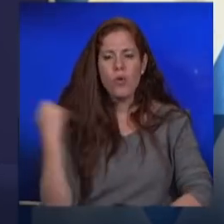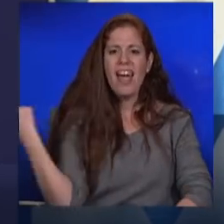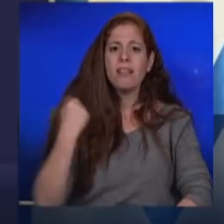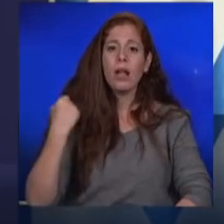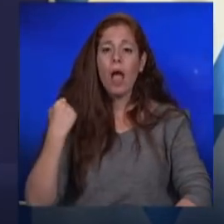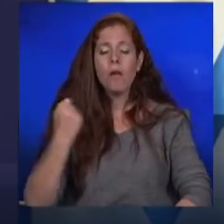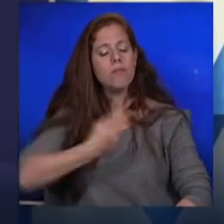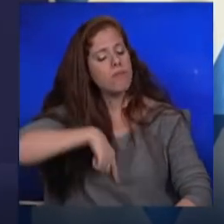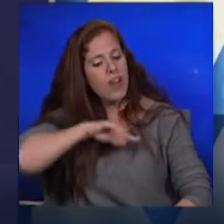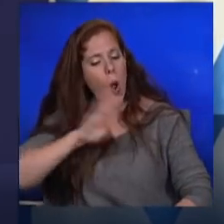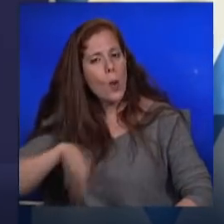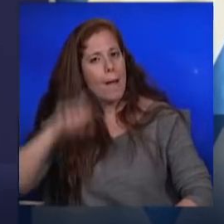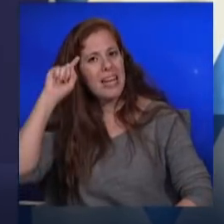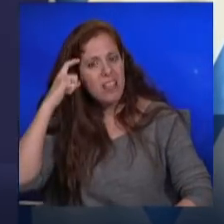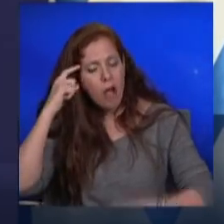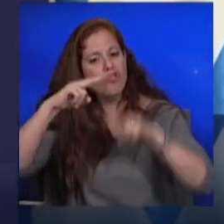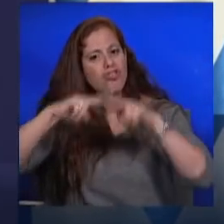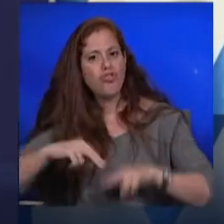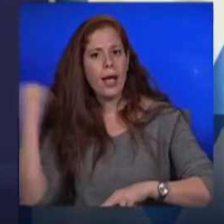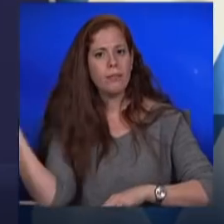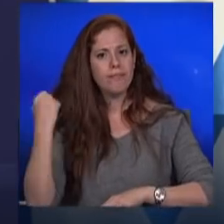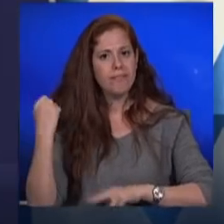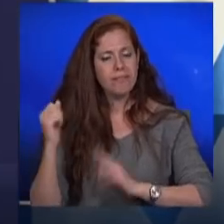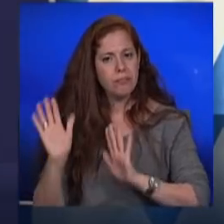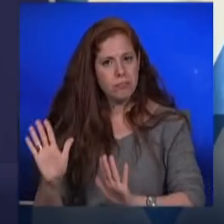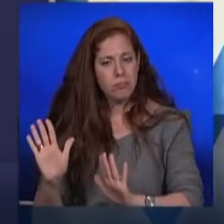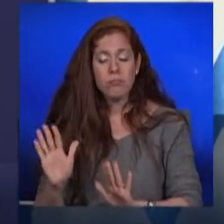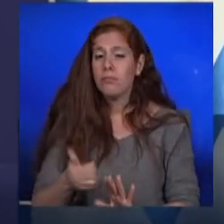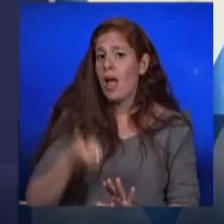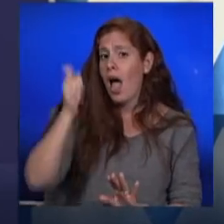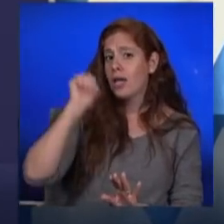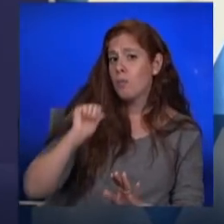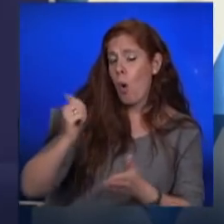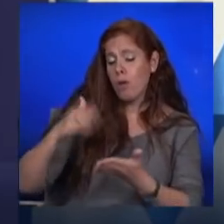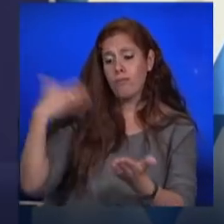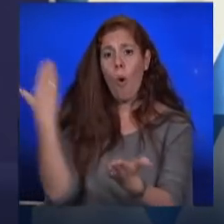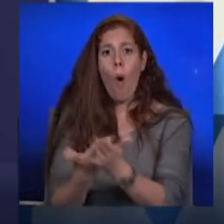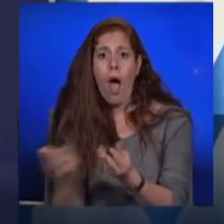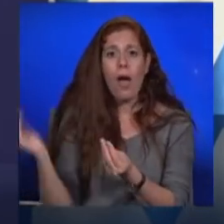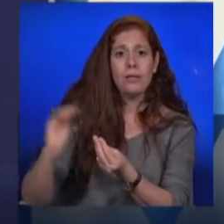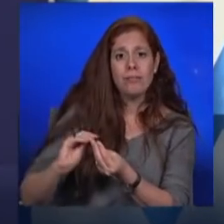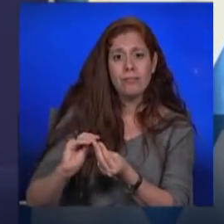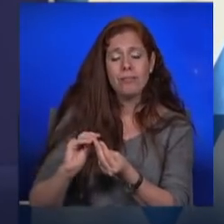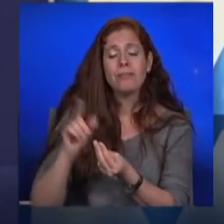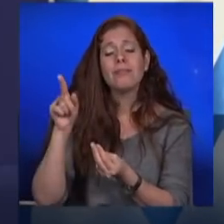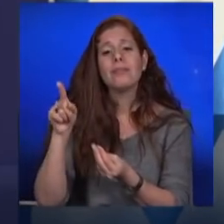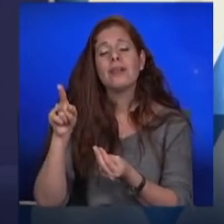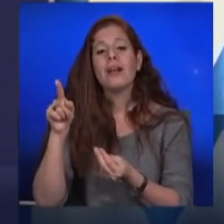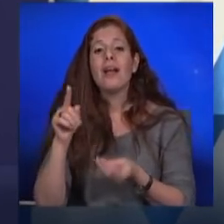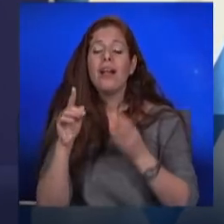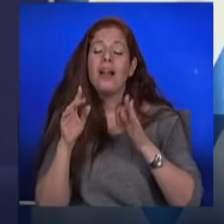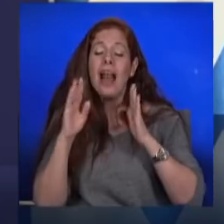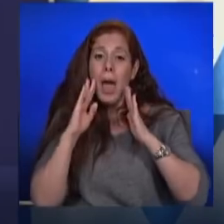גם נדאג שהיא תישאר כזאת. רק אתמול קיבלנו הוכחה נוספת לאמון שהשווקים הפיננסיים